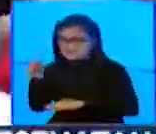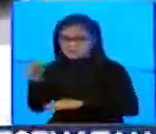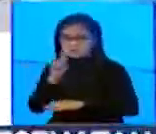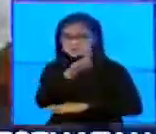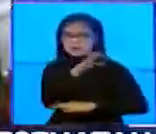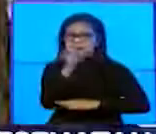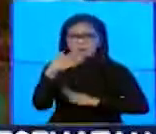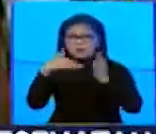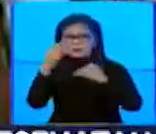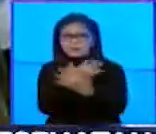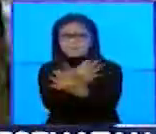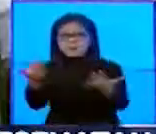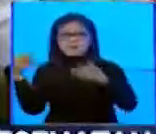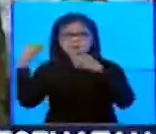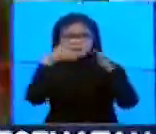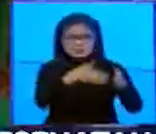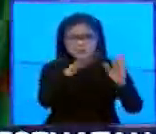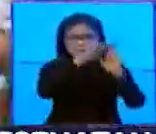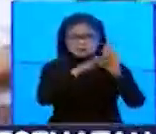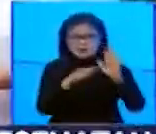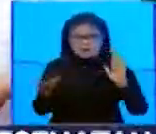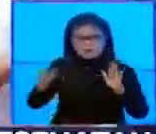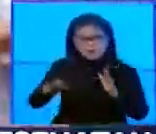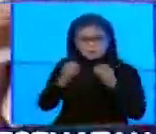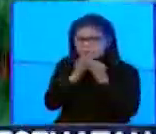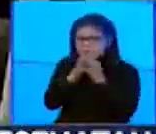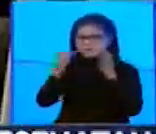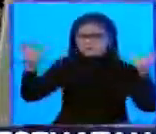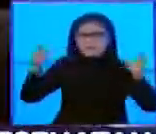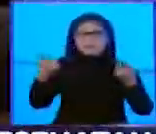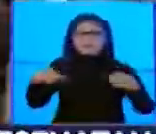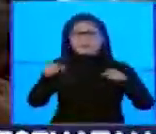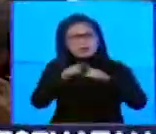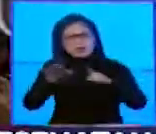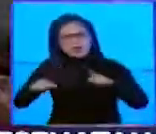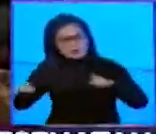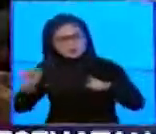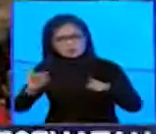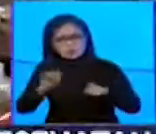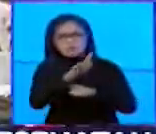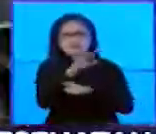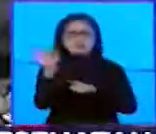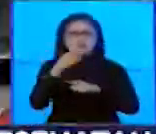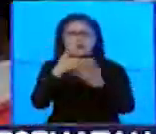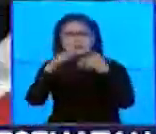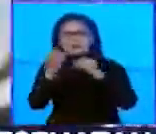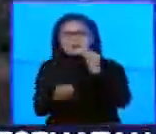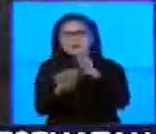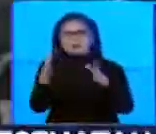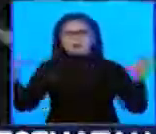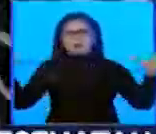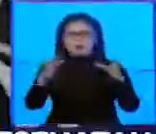dan pernikahan putih Rizieq syihab pada Pekan lalu ribuan massa menimbulkan kerumunan tidak menjaga jarak dan banyak tidak